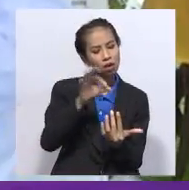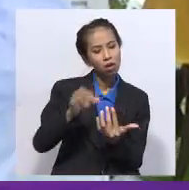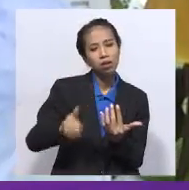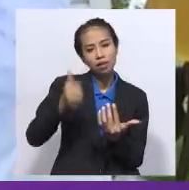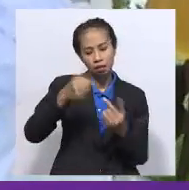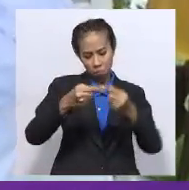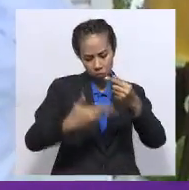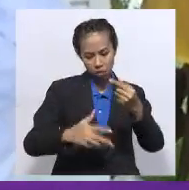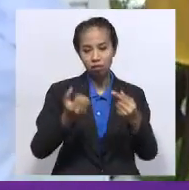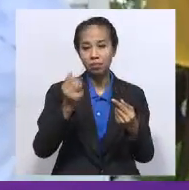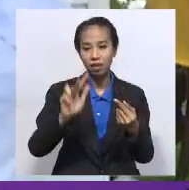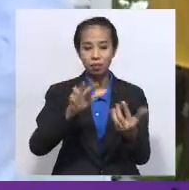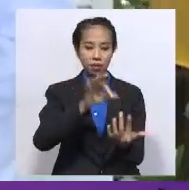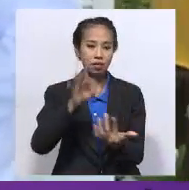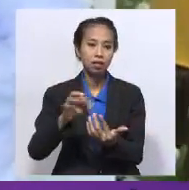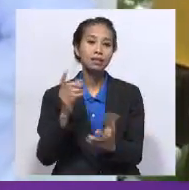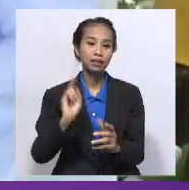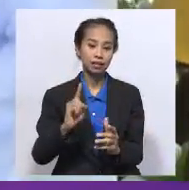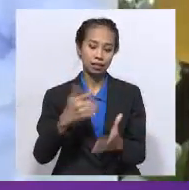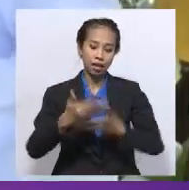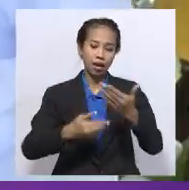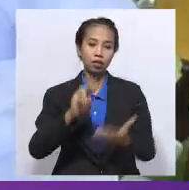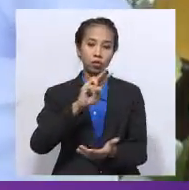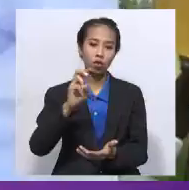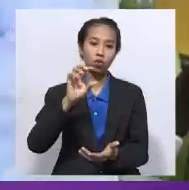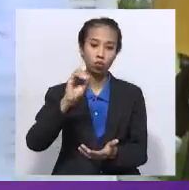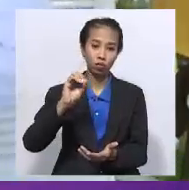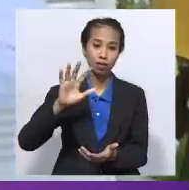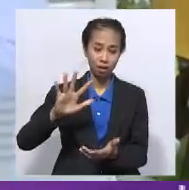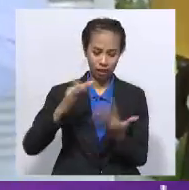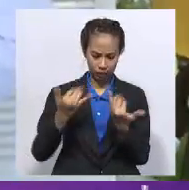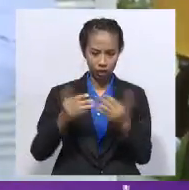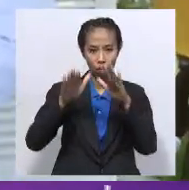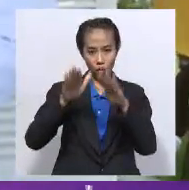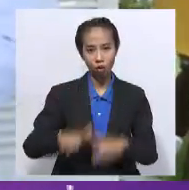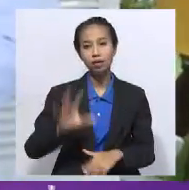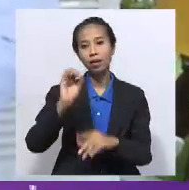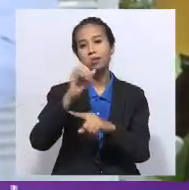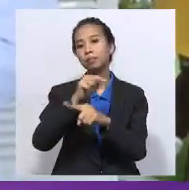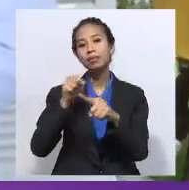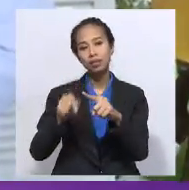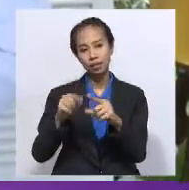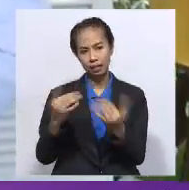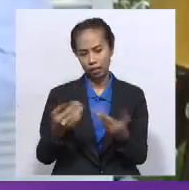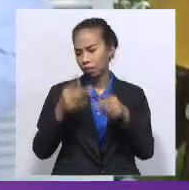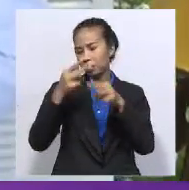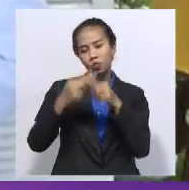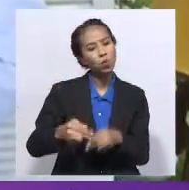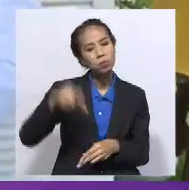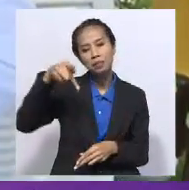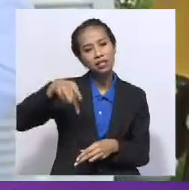13รสชาติปกติราคาอยู่ที่205บาทในงานนี้ทั้งร้านเราลด 50% ค่ะสำหรับงานนี้เท่านั้นน